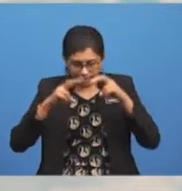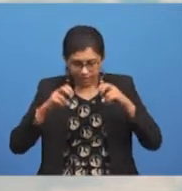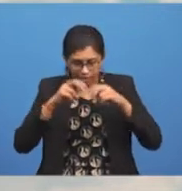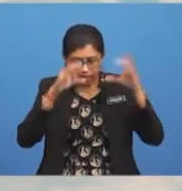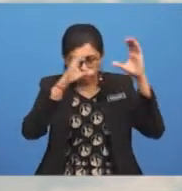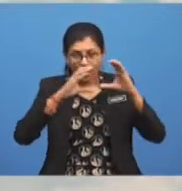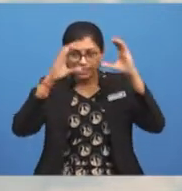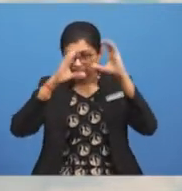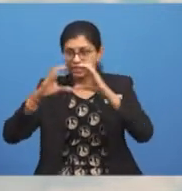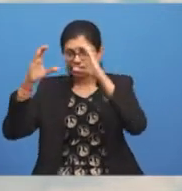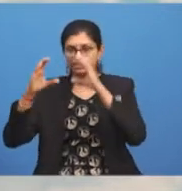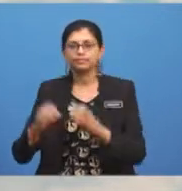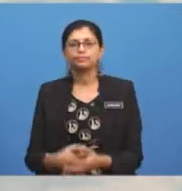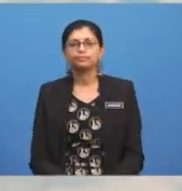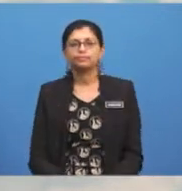kaji cuaca.